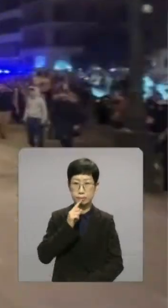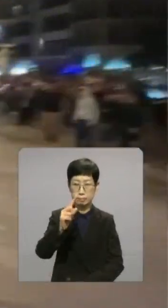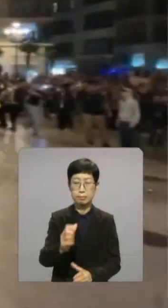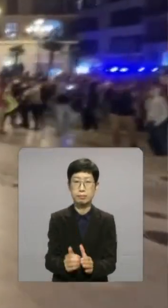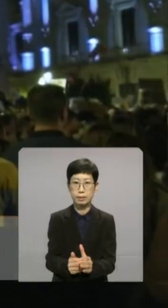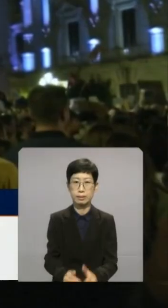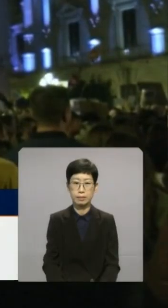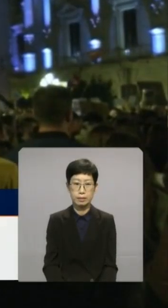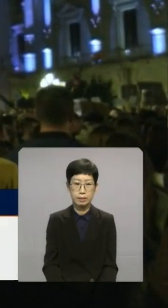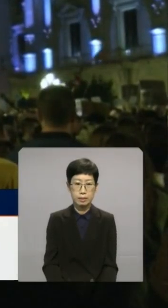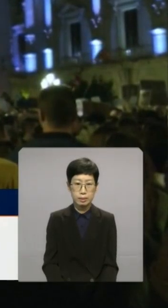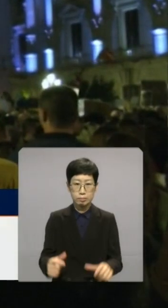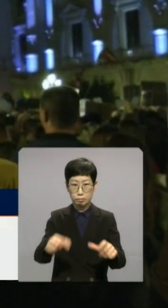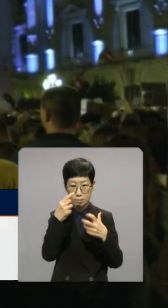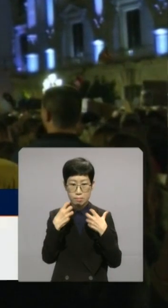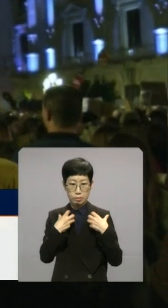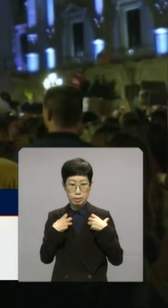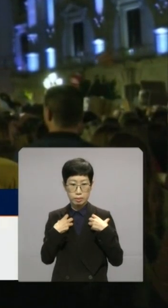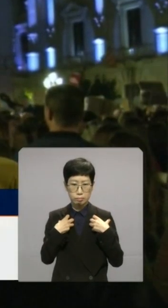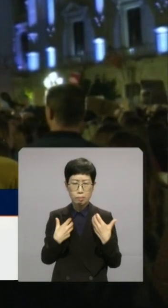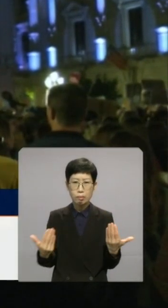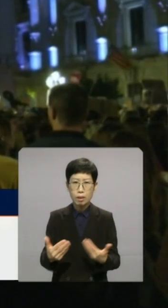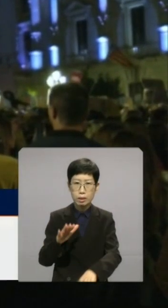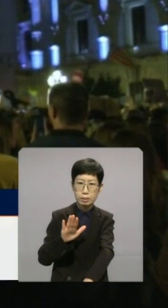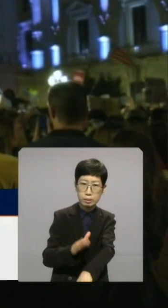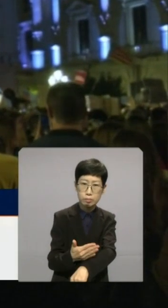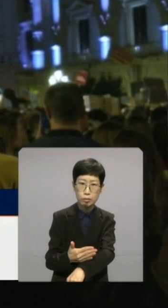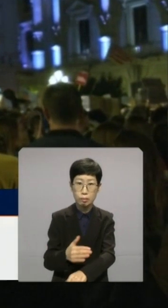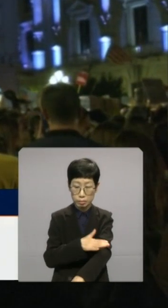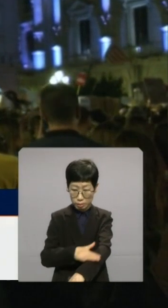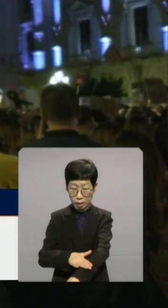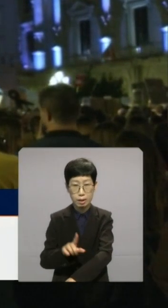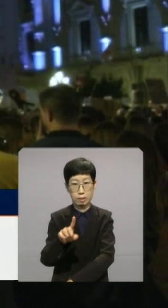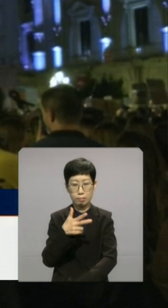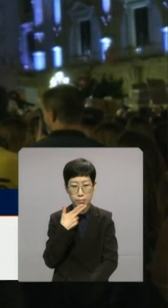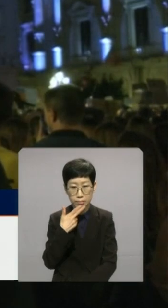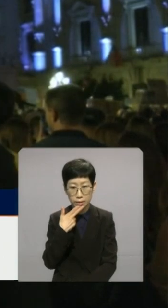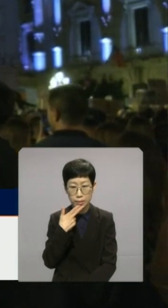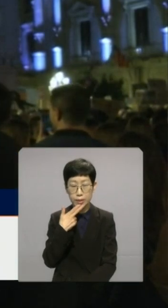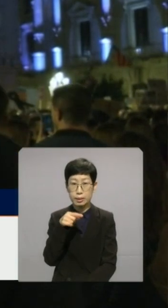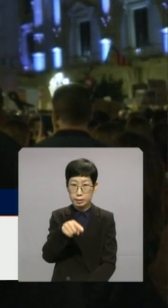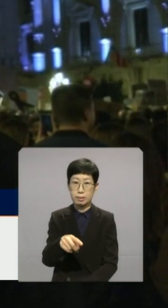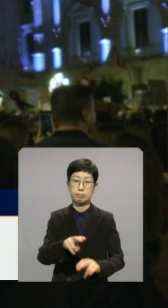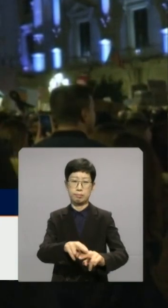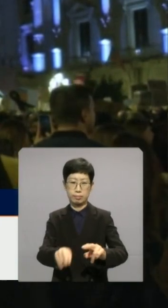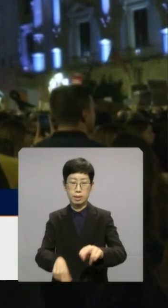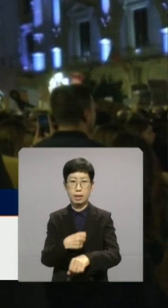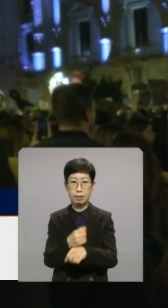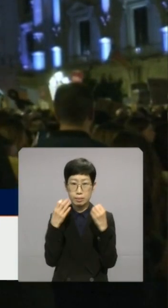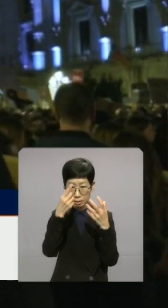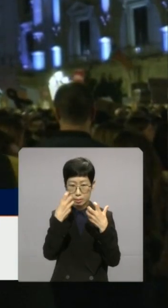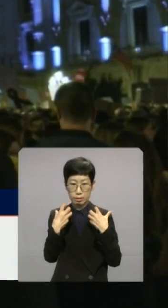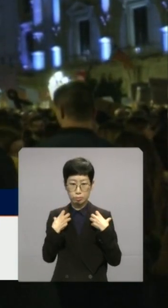요구했습니다. That they could wrong. So we want them to quit and to let a new government to take over the responsibilities